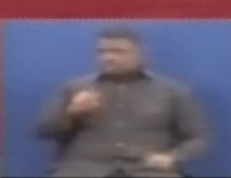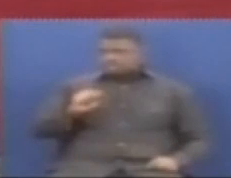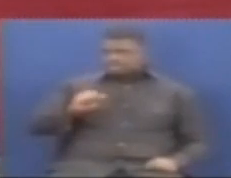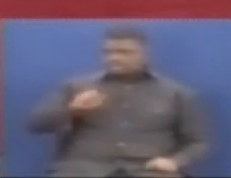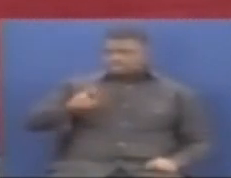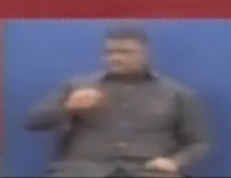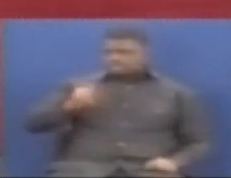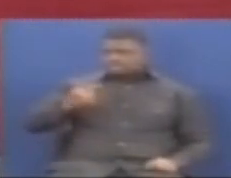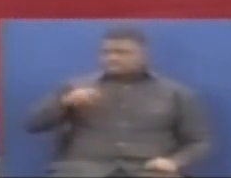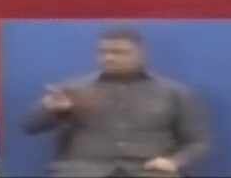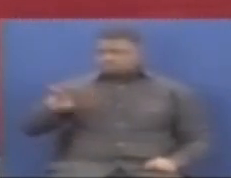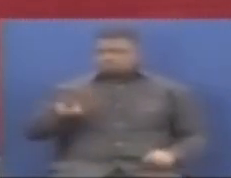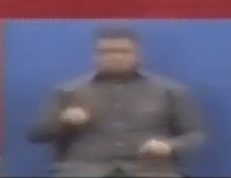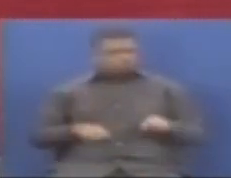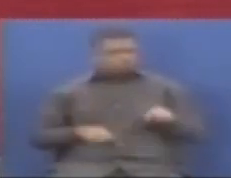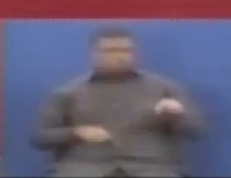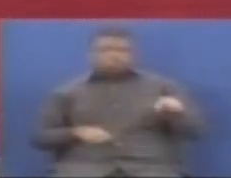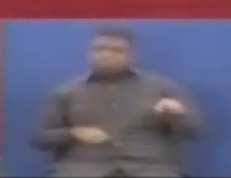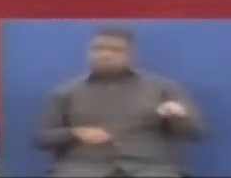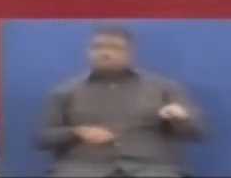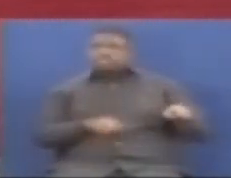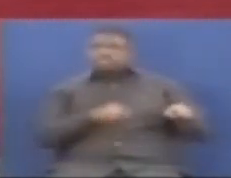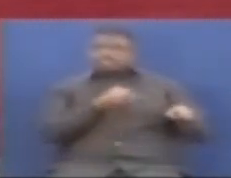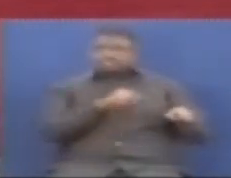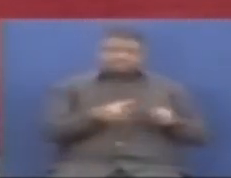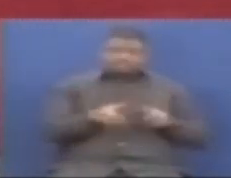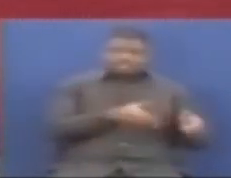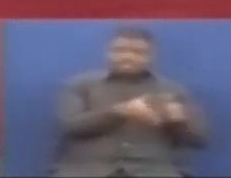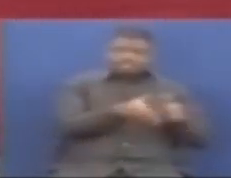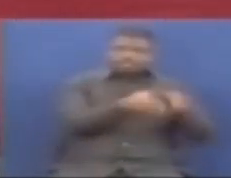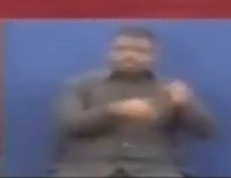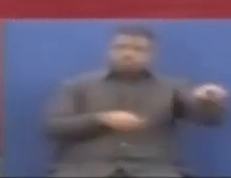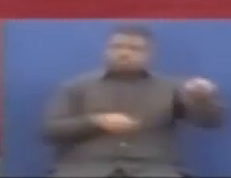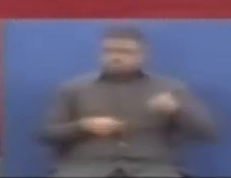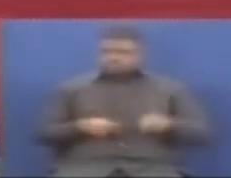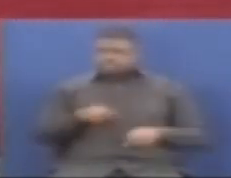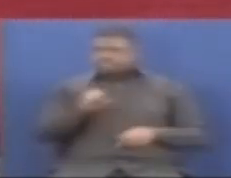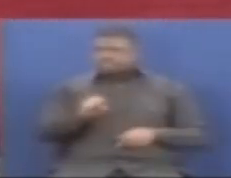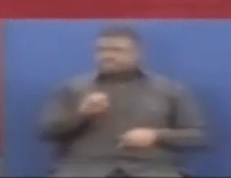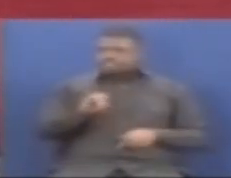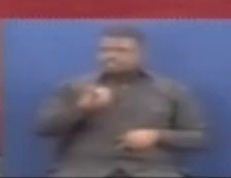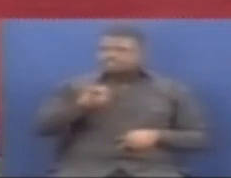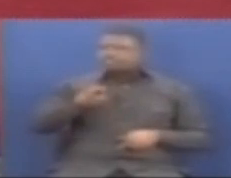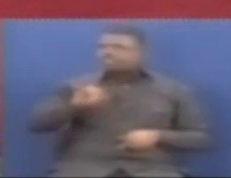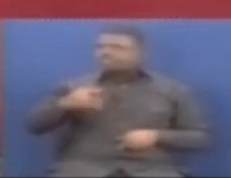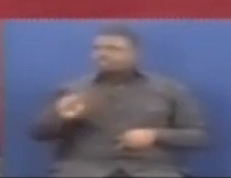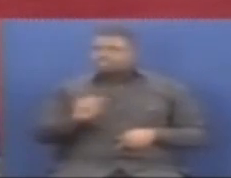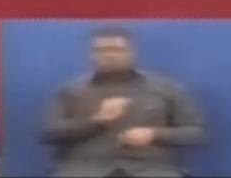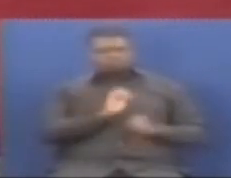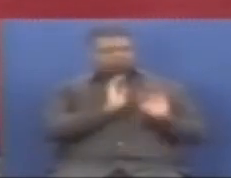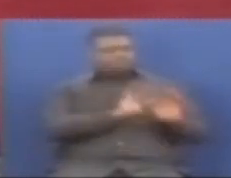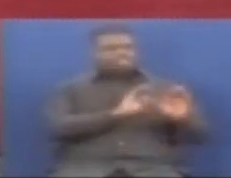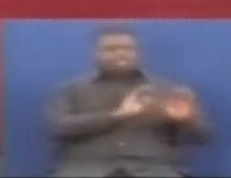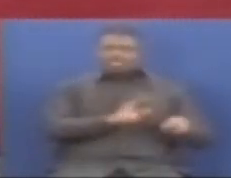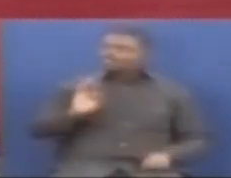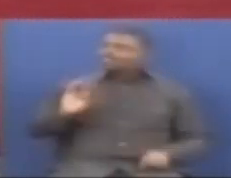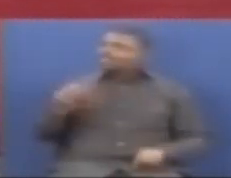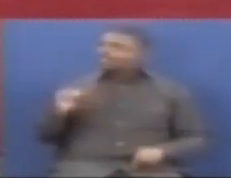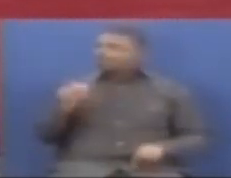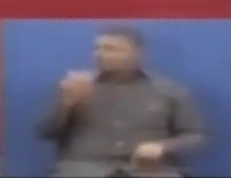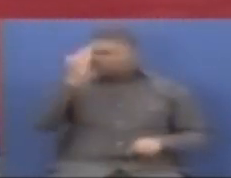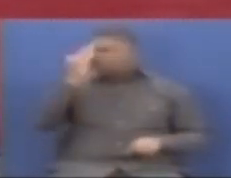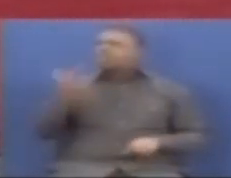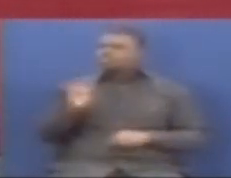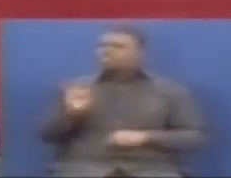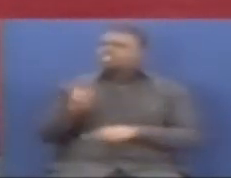Naibu Spika, kwa maana ya Tabora kwenda Shinyanga, kuja Singida. Uvute subira tu kidogo, tumeiweka kwenye mpango barabara hii, na sasa eneo hili